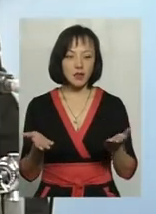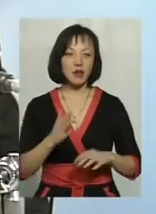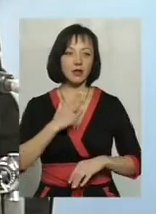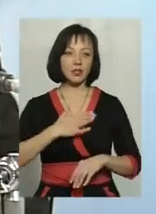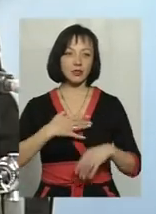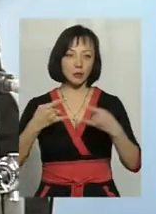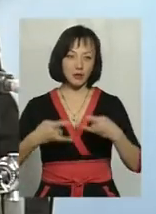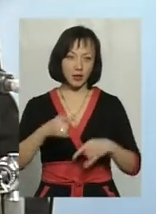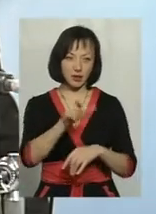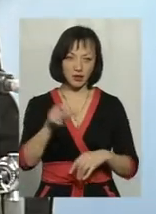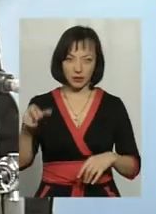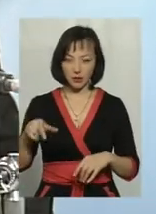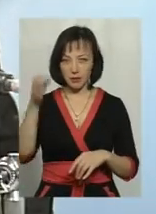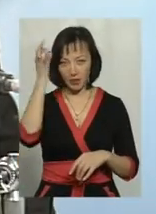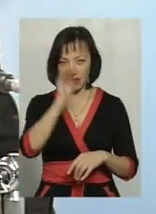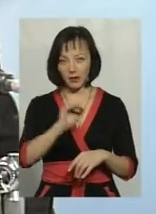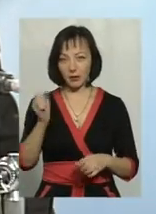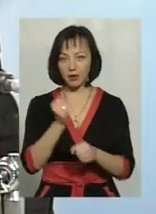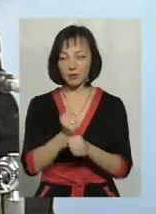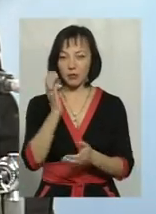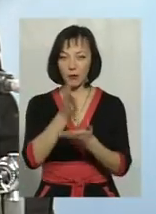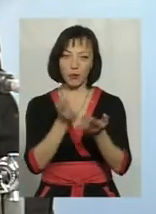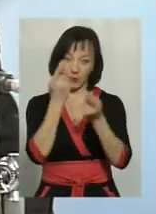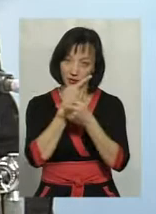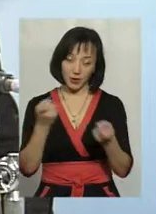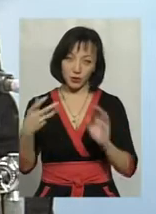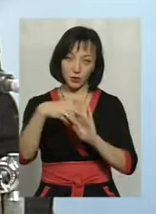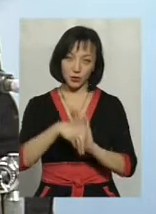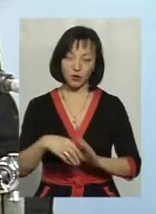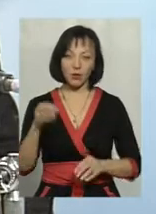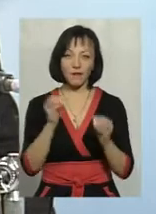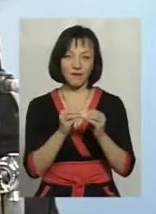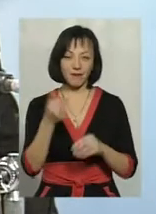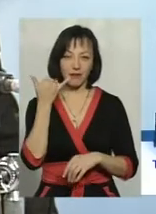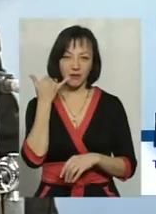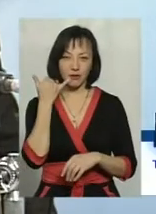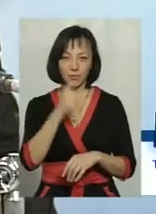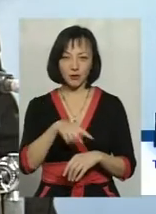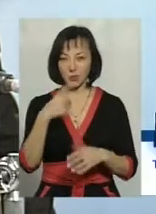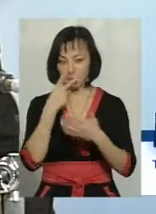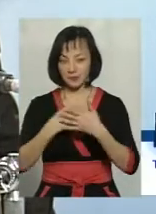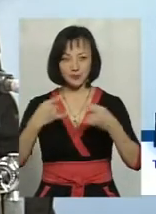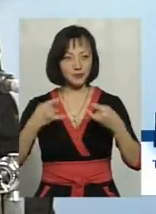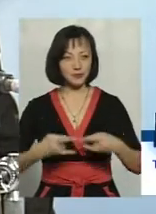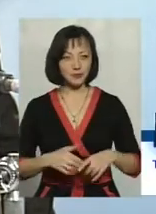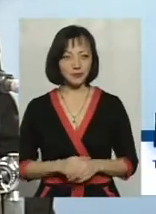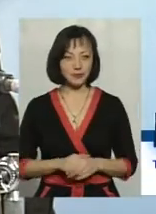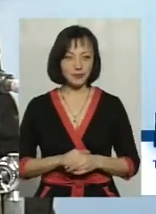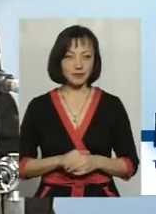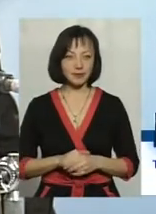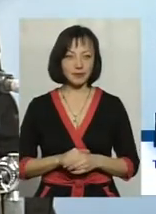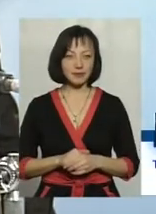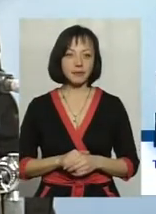я нагадаю, що працюємо ми у прямому ефірі, тому долучайтесь, наш номер незмінний, зараз можете побачити його на ваших екранах. А